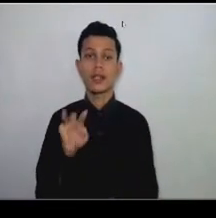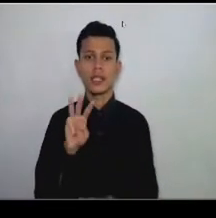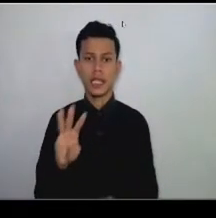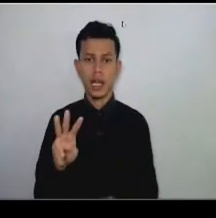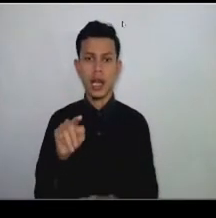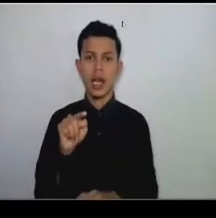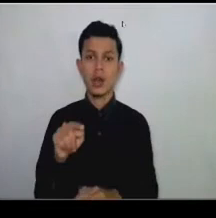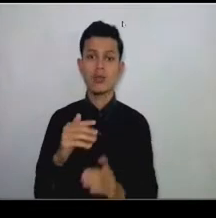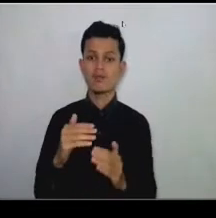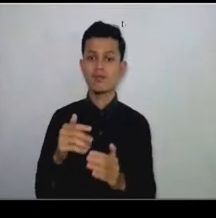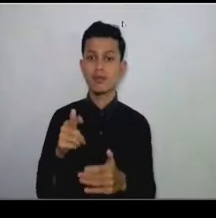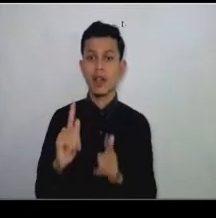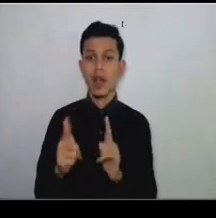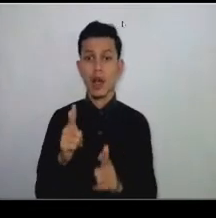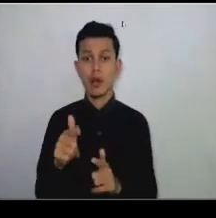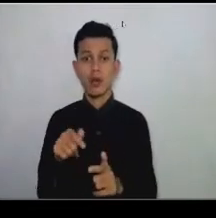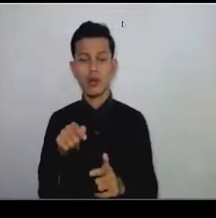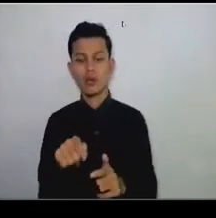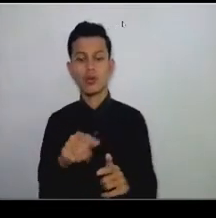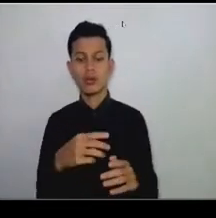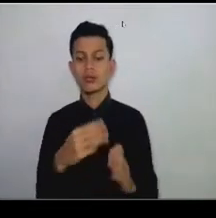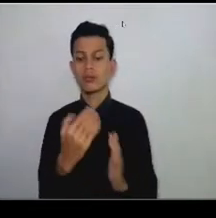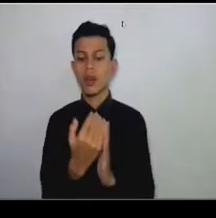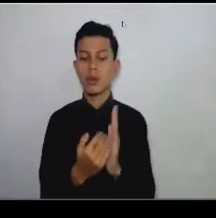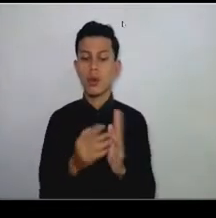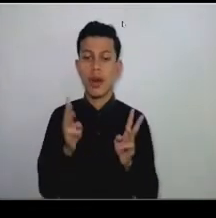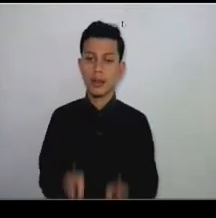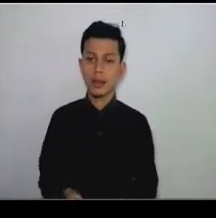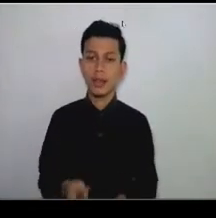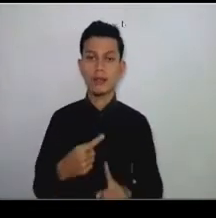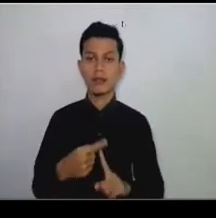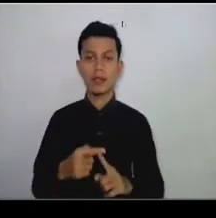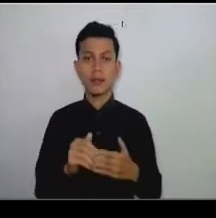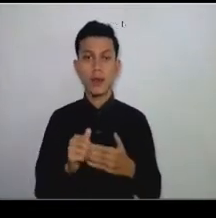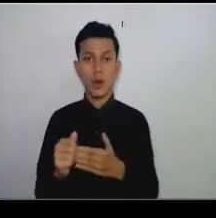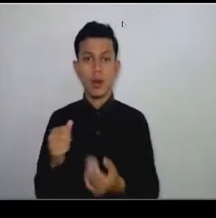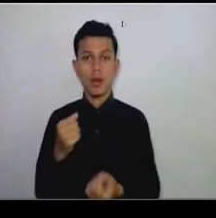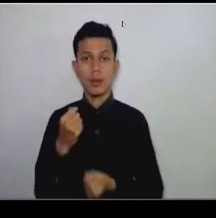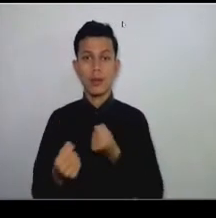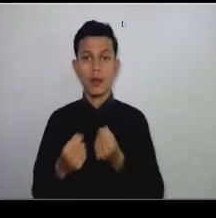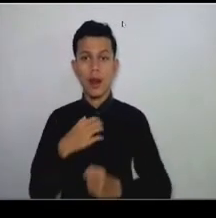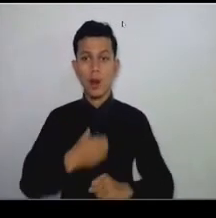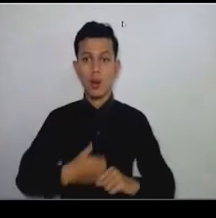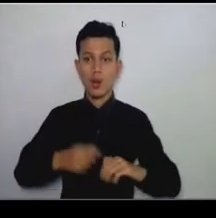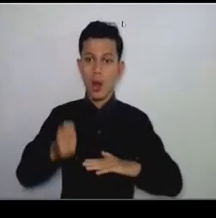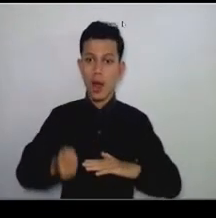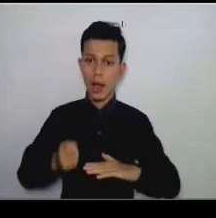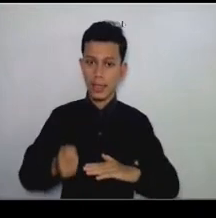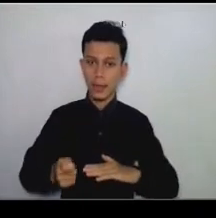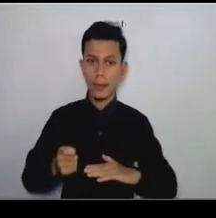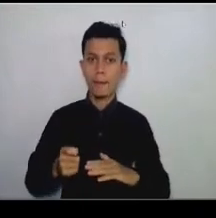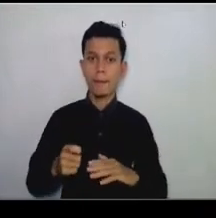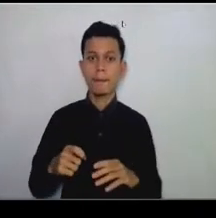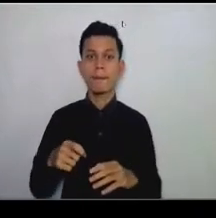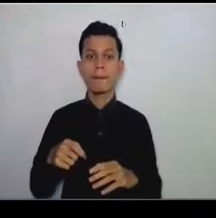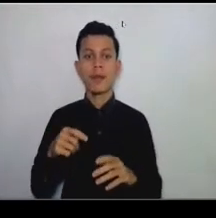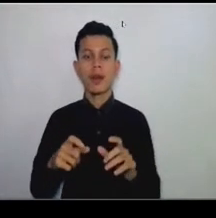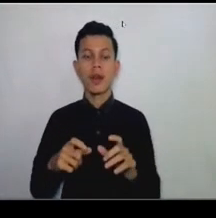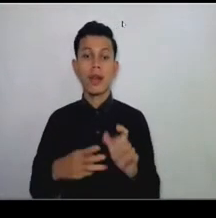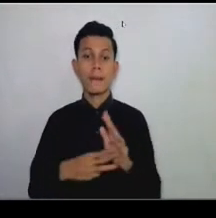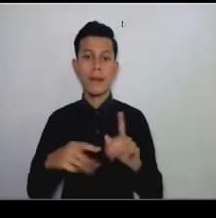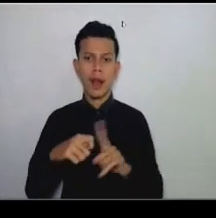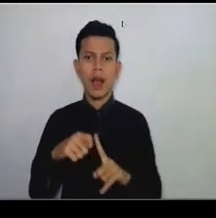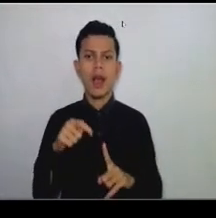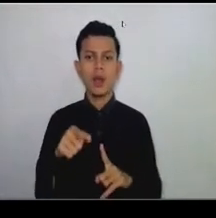berlebihan jika dikatakan bahwa kode etik dan perilaku hakim konstitusi atau saptasa khsa utama secara esensial